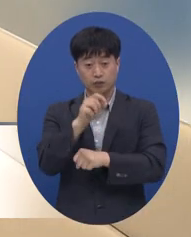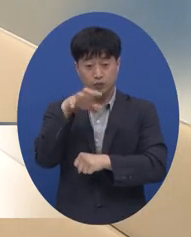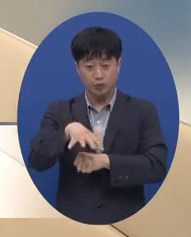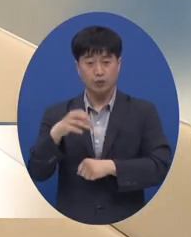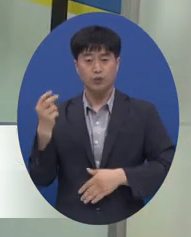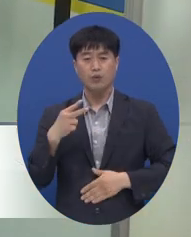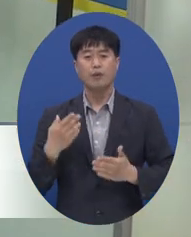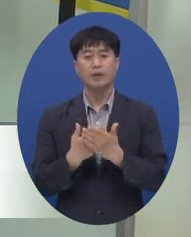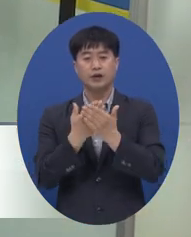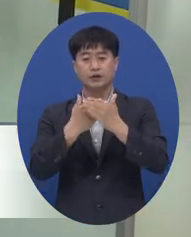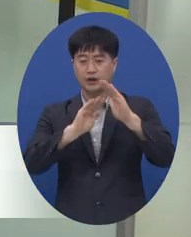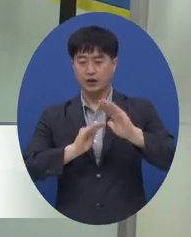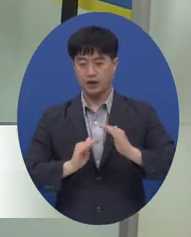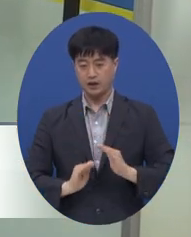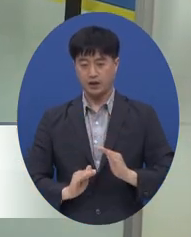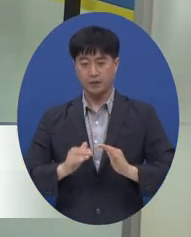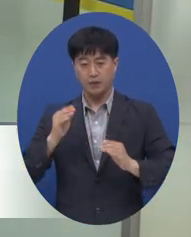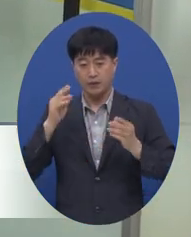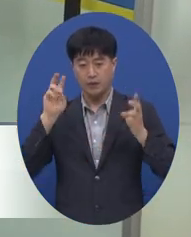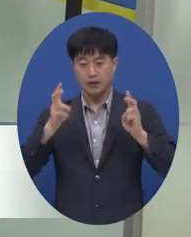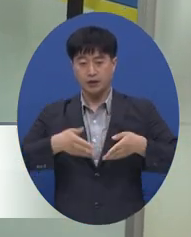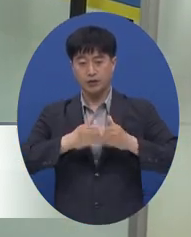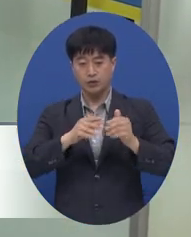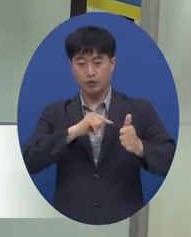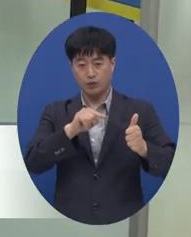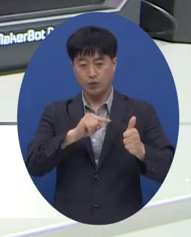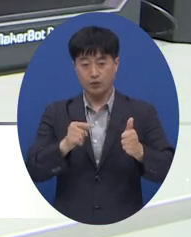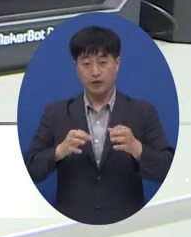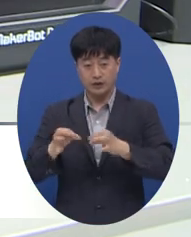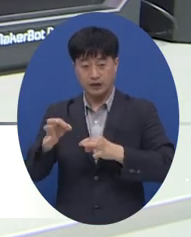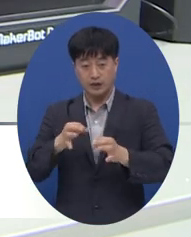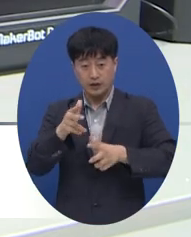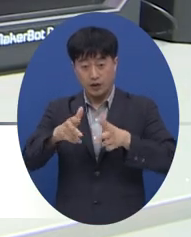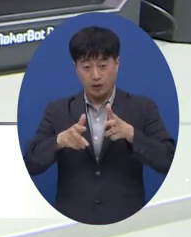나아가 성장 단계별 창업 교육과 비즈니스 사업화 지원 등